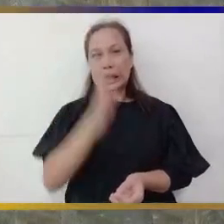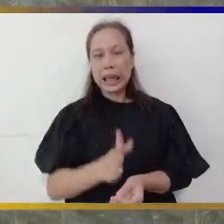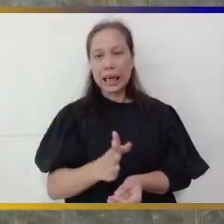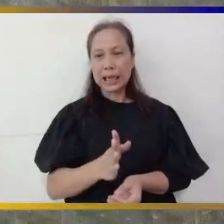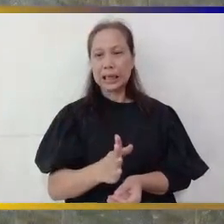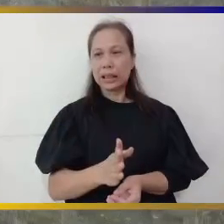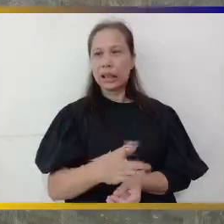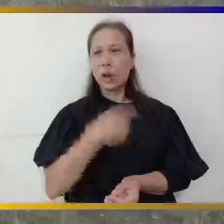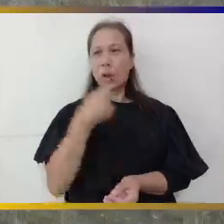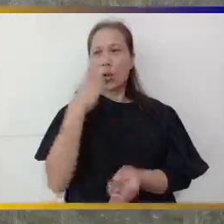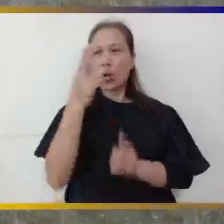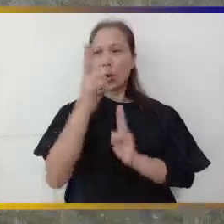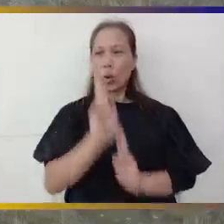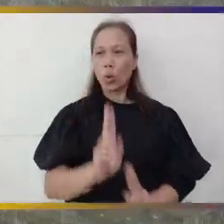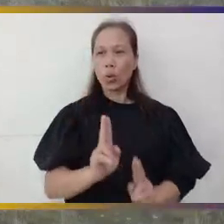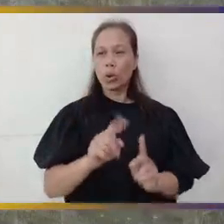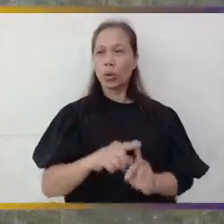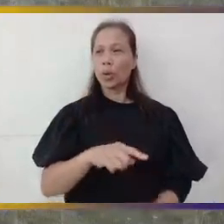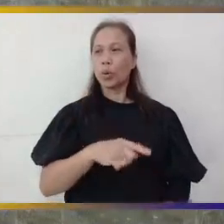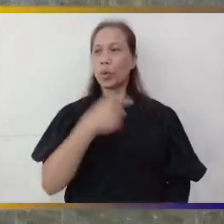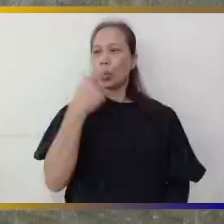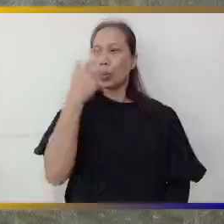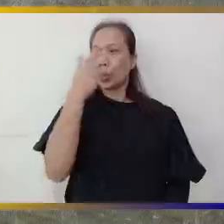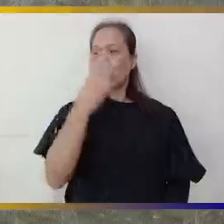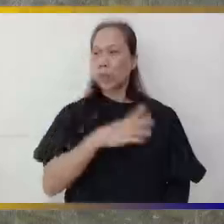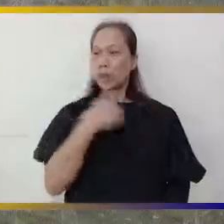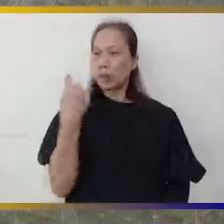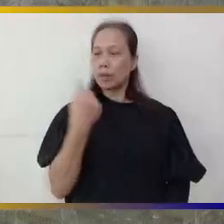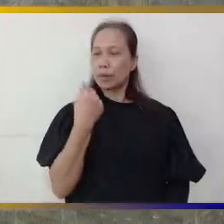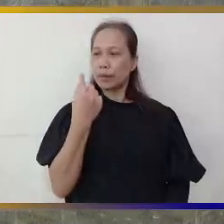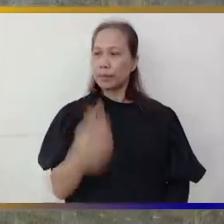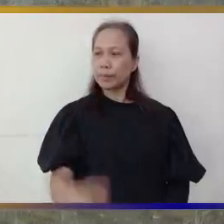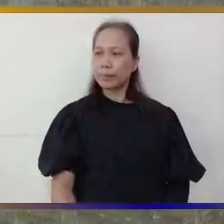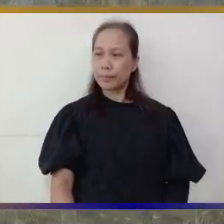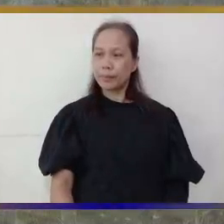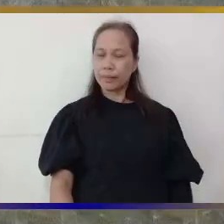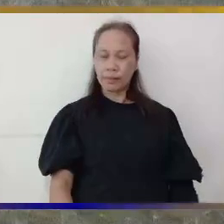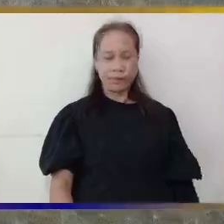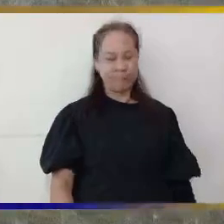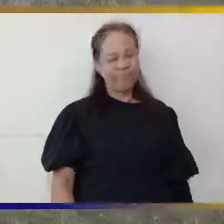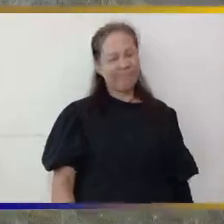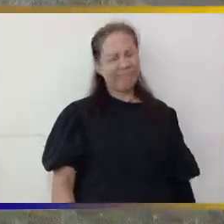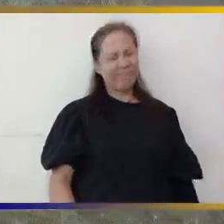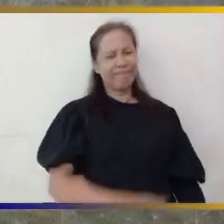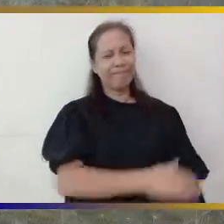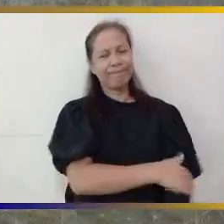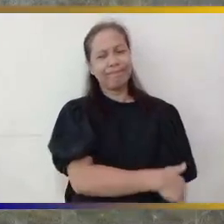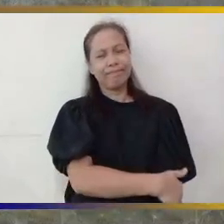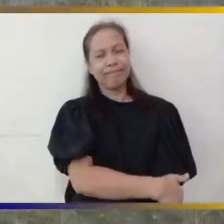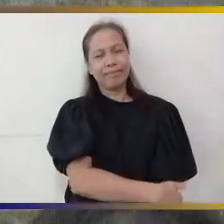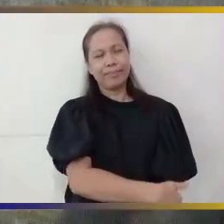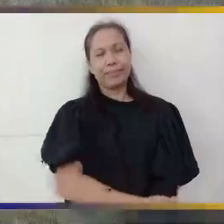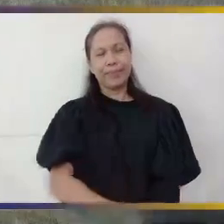God Only klarado po ba ako mga kapatid All right tumayo po tayo